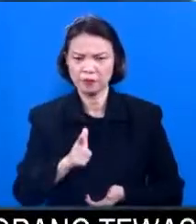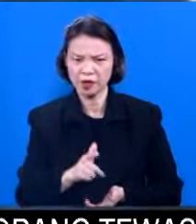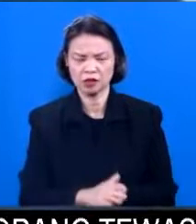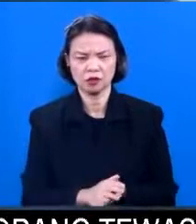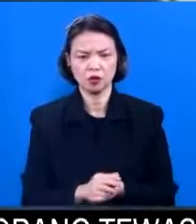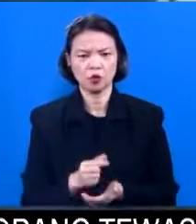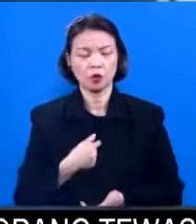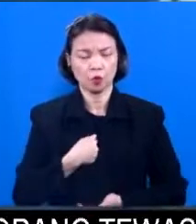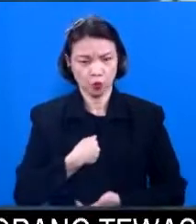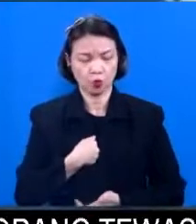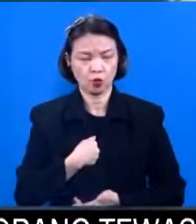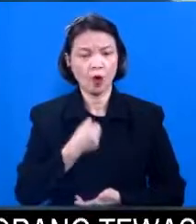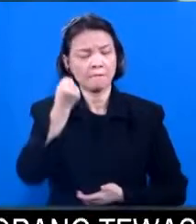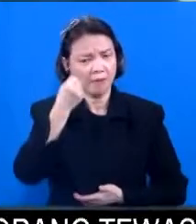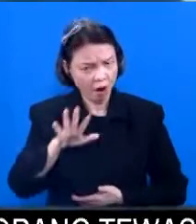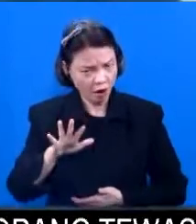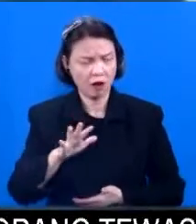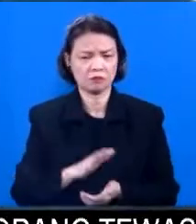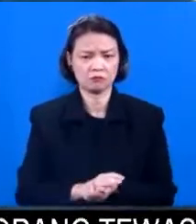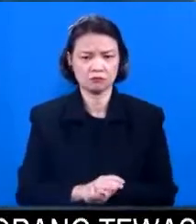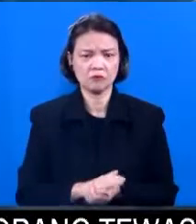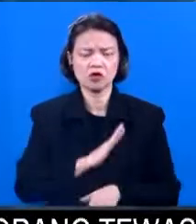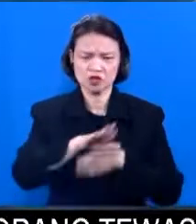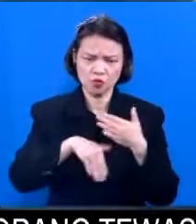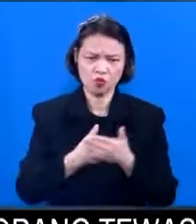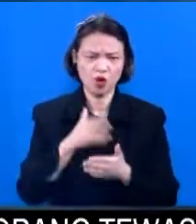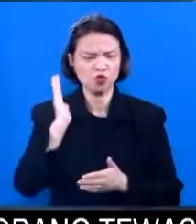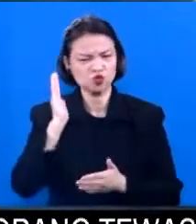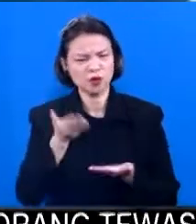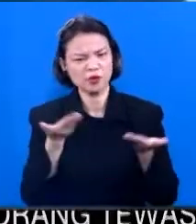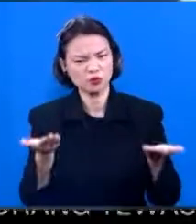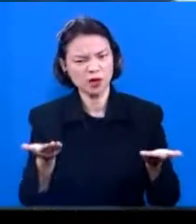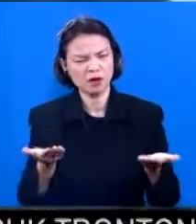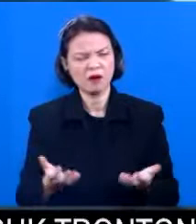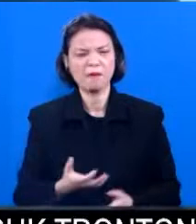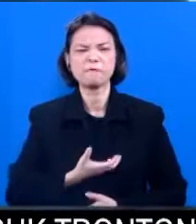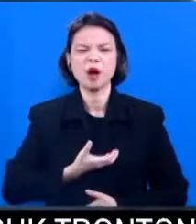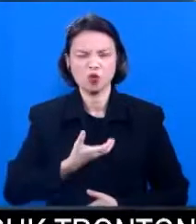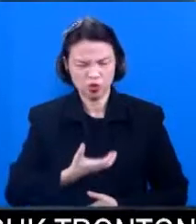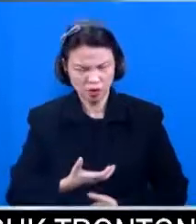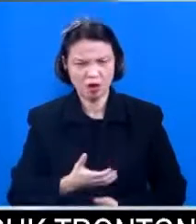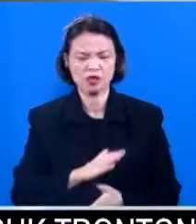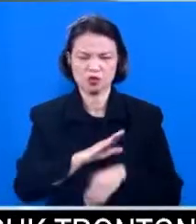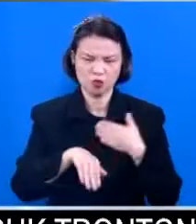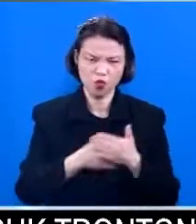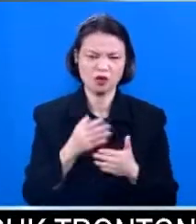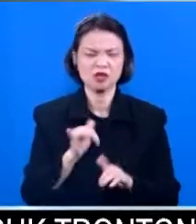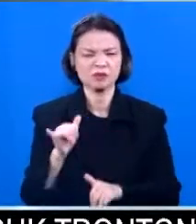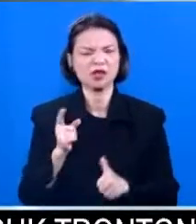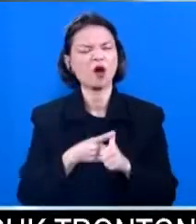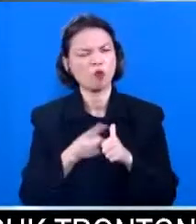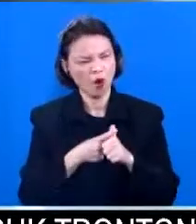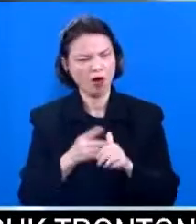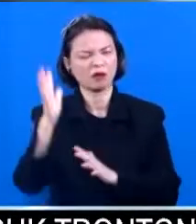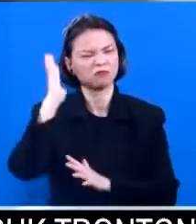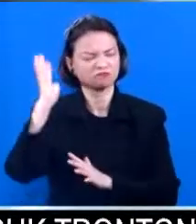saya sih ya mahal, tapi kan udah semua emang kayak gitu ya, mau di gimana. Pinginnya ya semuanya kayak semula. Seperti apa?